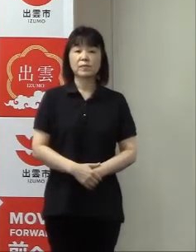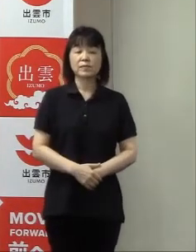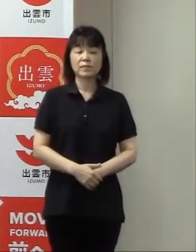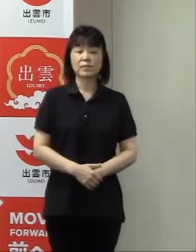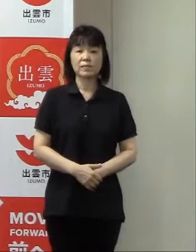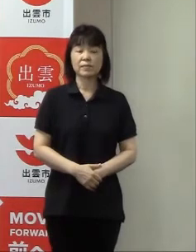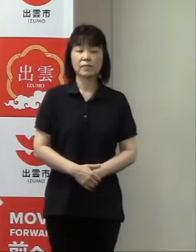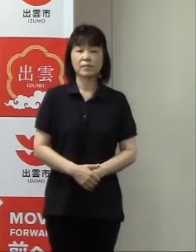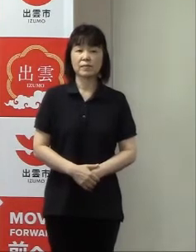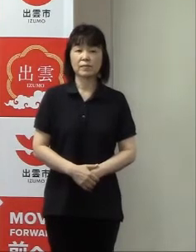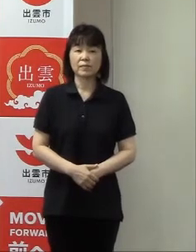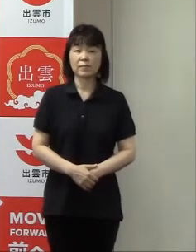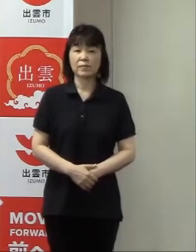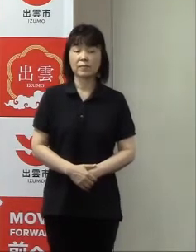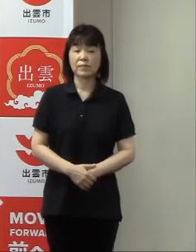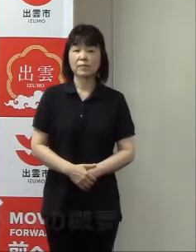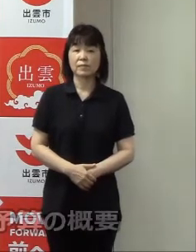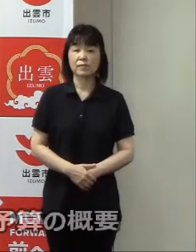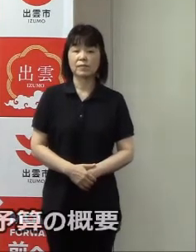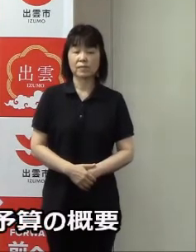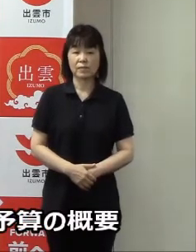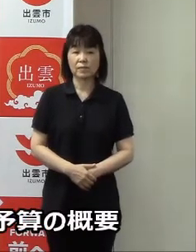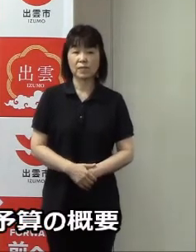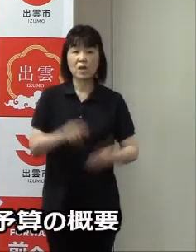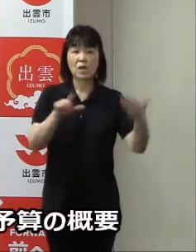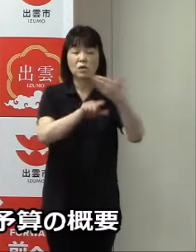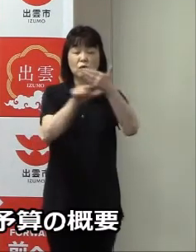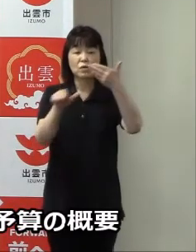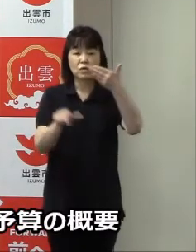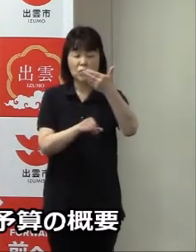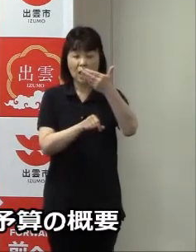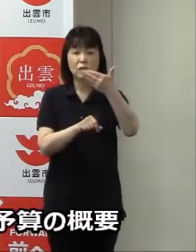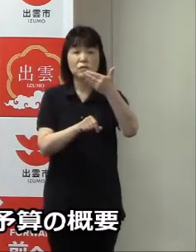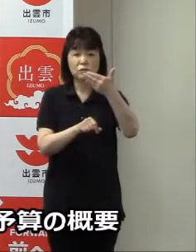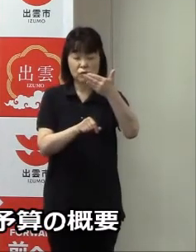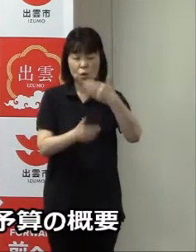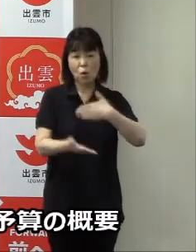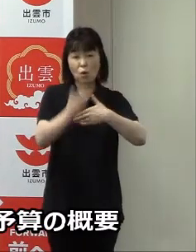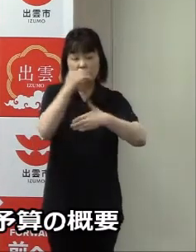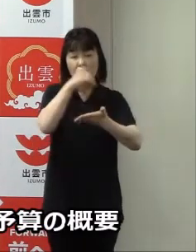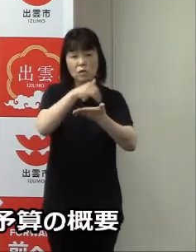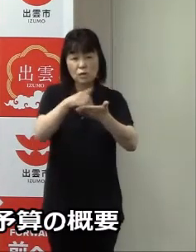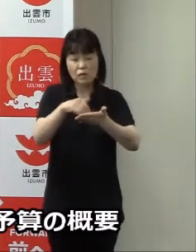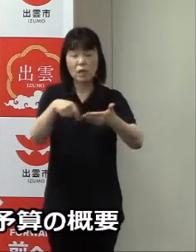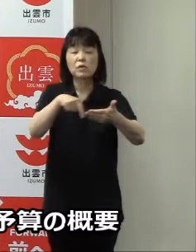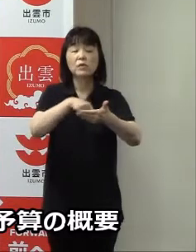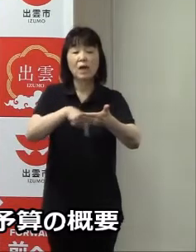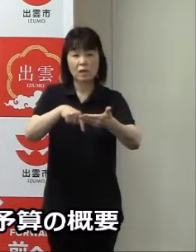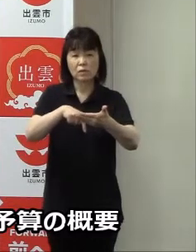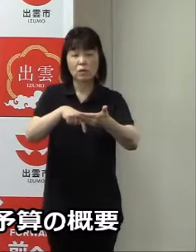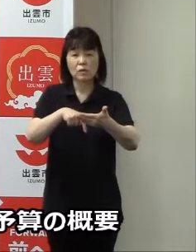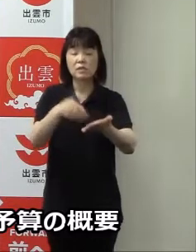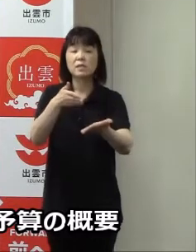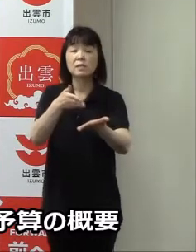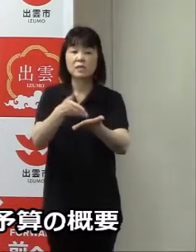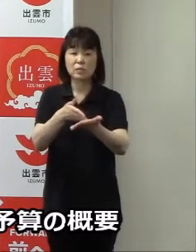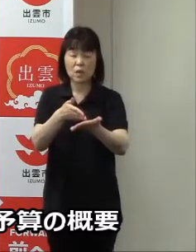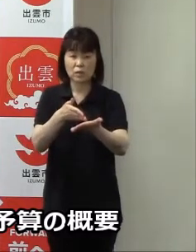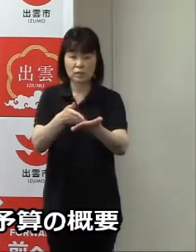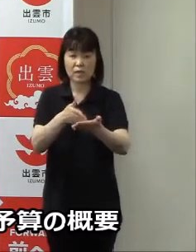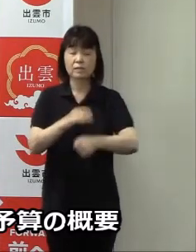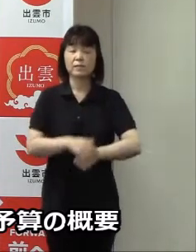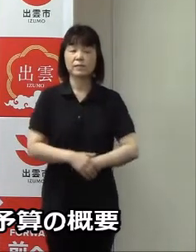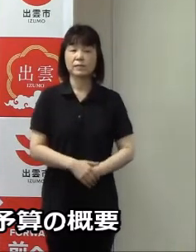続いて9月議会の9月の補正予算の概要についてご説明をいたします。